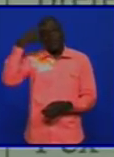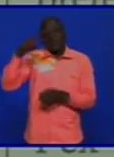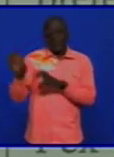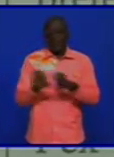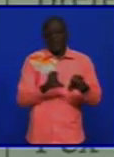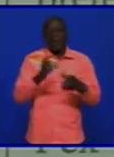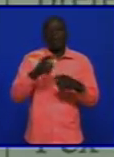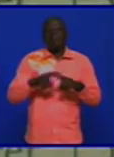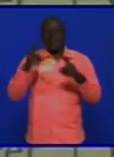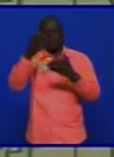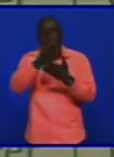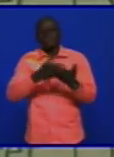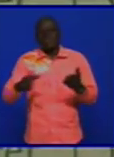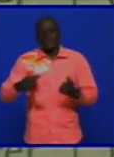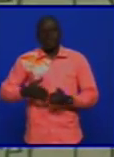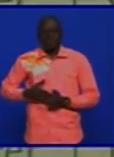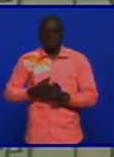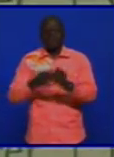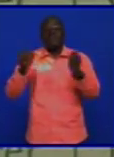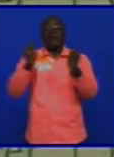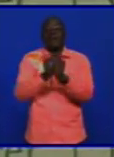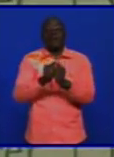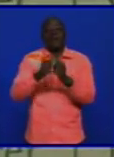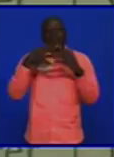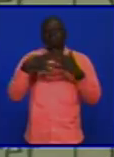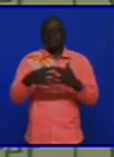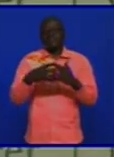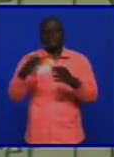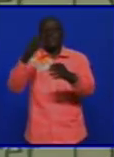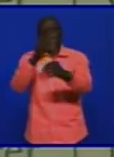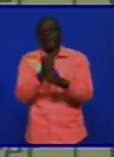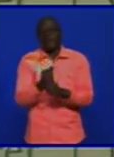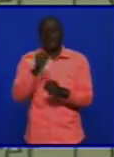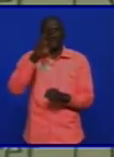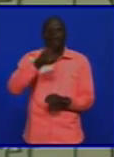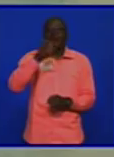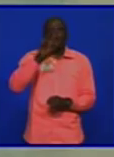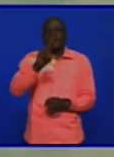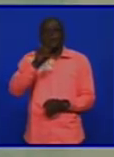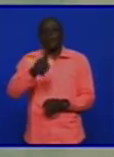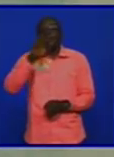certain d'être reconduit avec une machine à gagner nommée RDPC, son